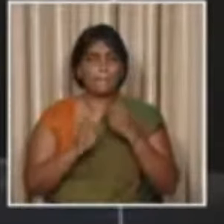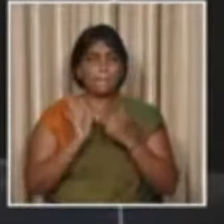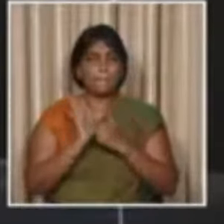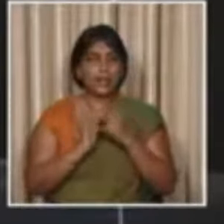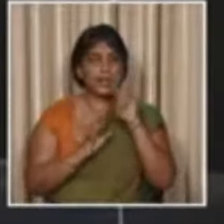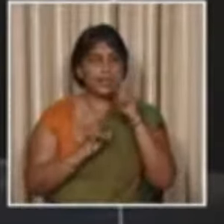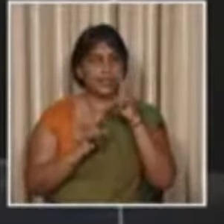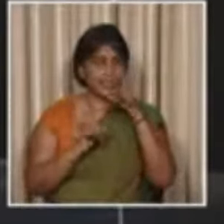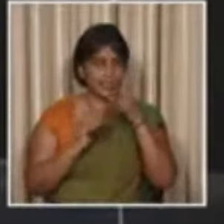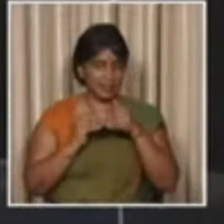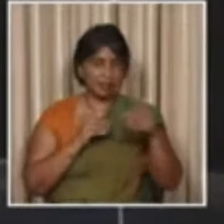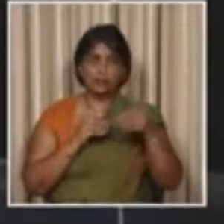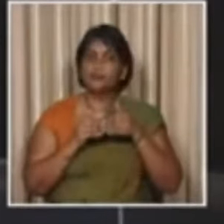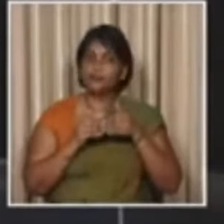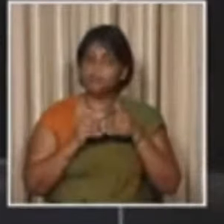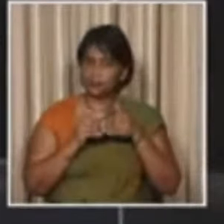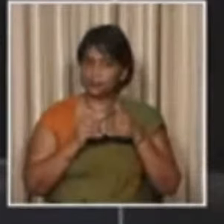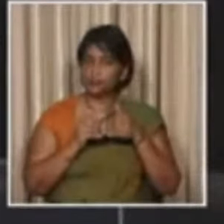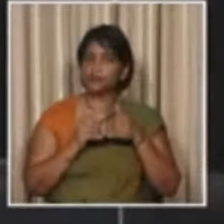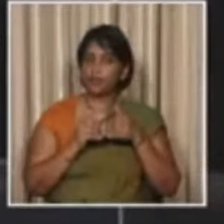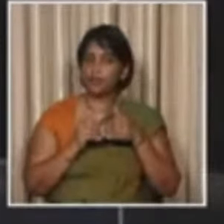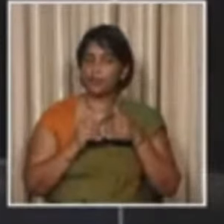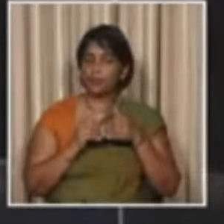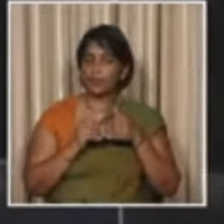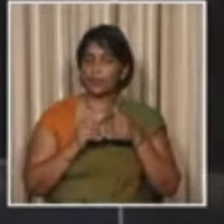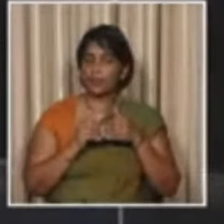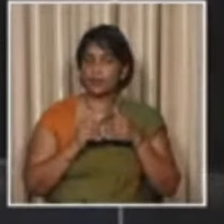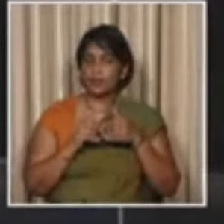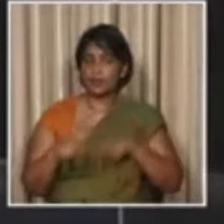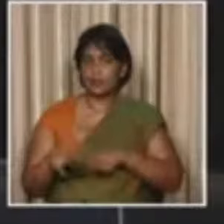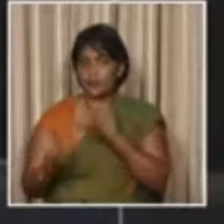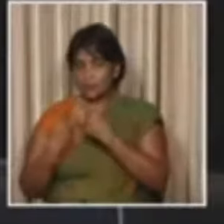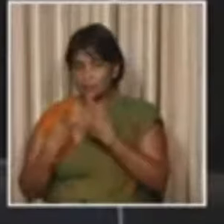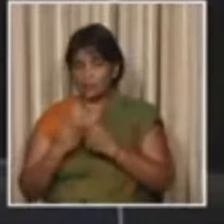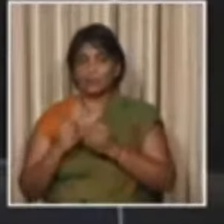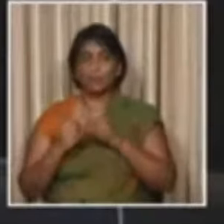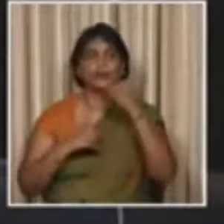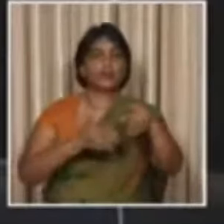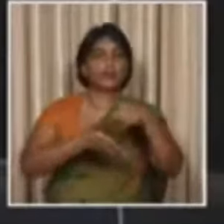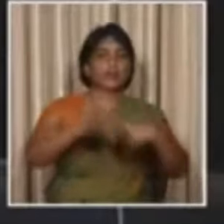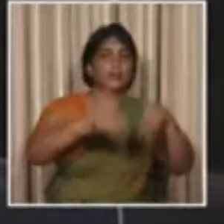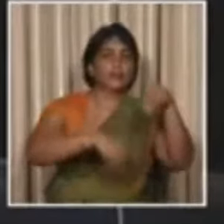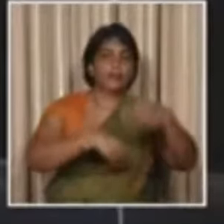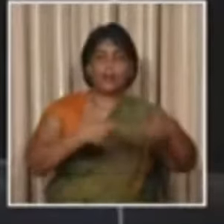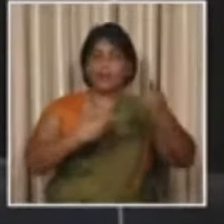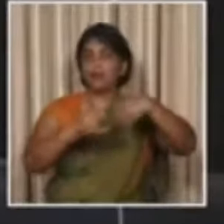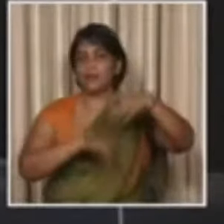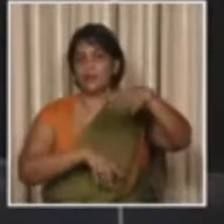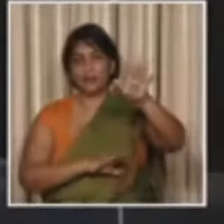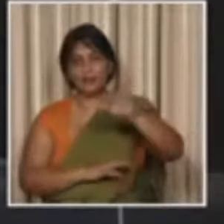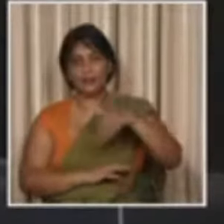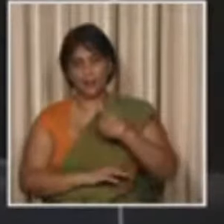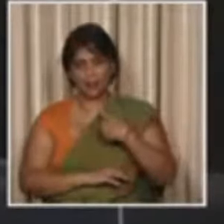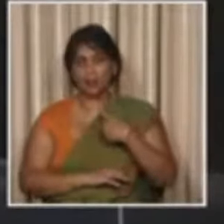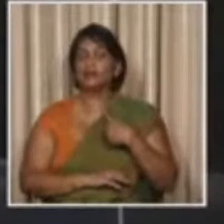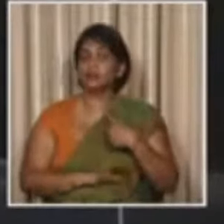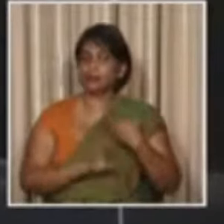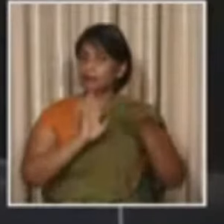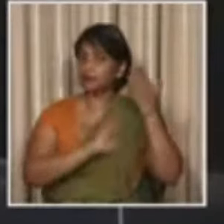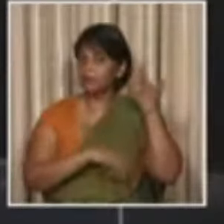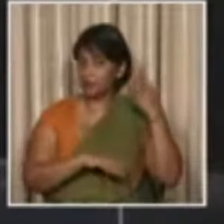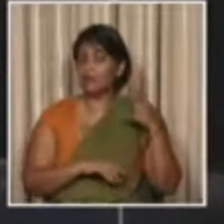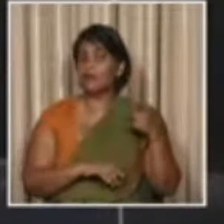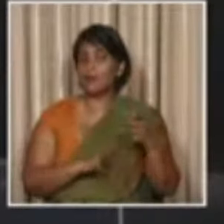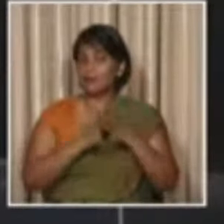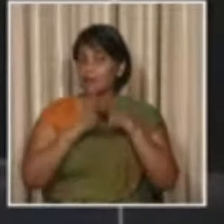ඇතුළත. එතකොට මේ පැත්තේ චෙක් කළා, එතනින් කඩුල්ල පැනලා ගිහිල්ලා අනිත් පැත්තෙන් ඡන්ද දාලා ආයෙ එන්න ඕනේ. මේ ඉතිහාසය